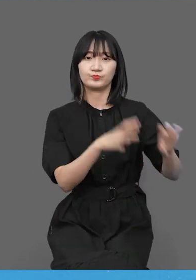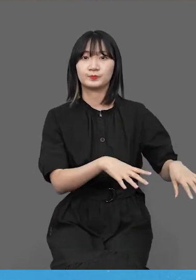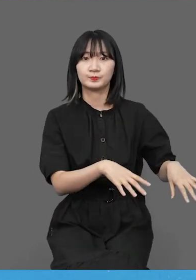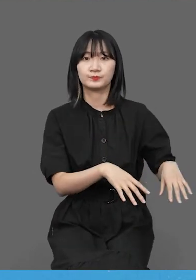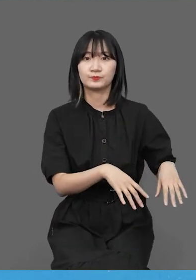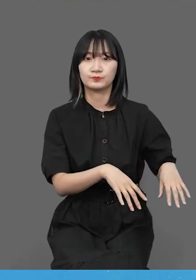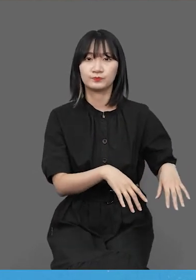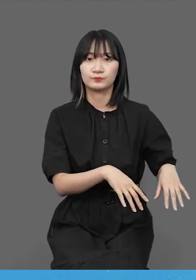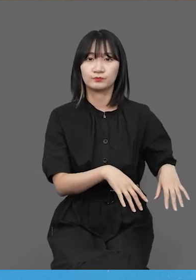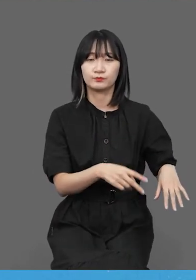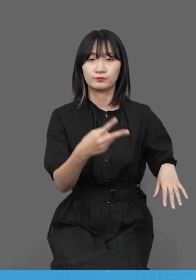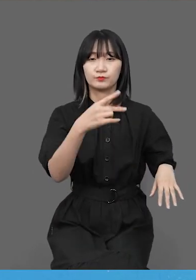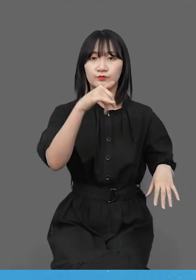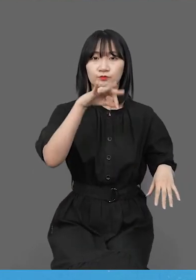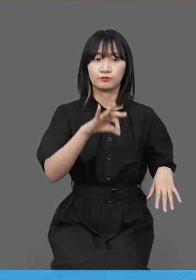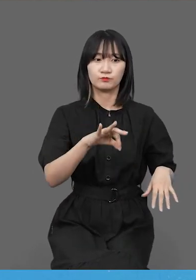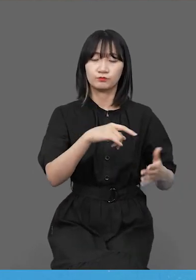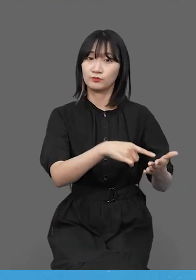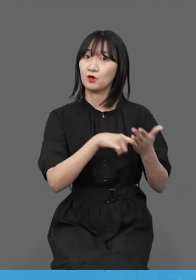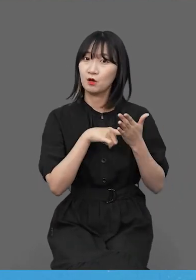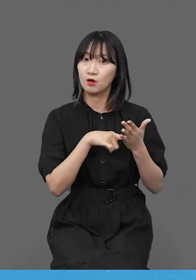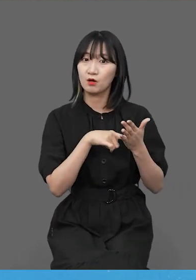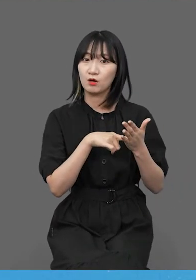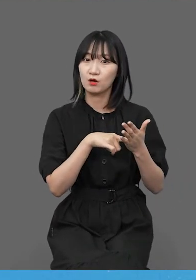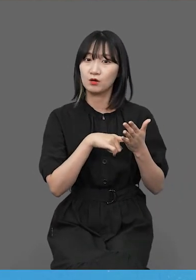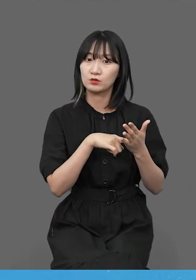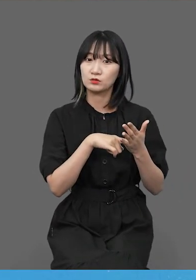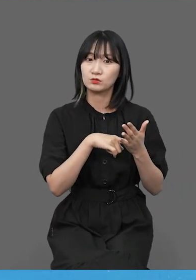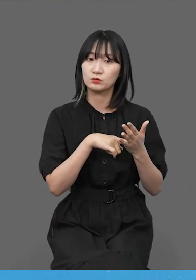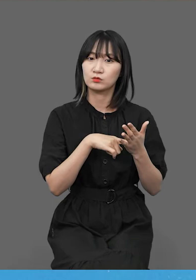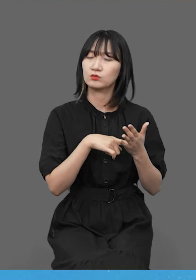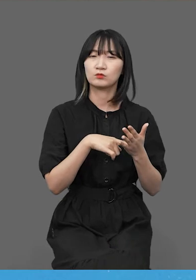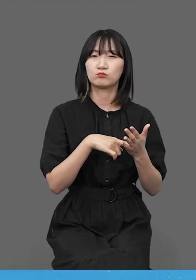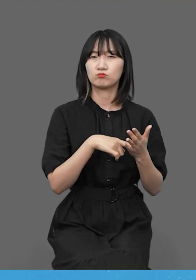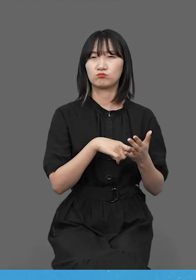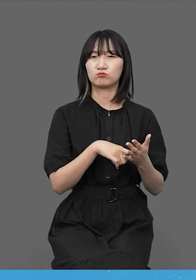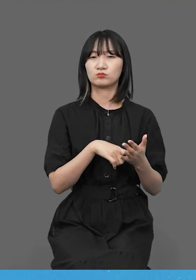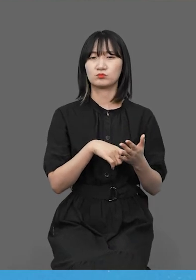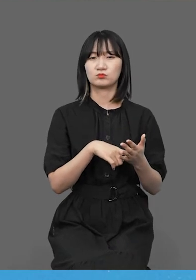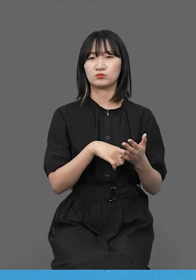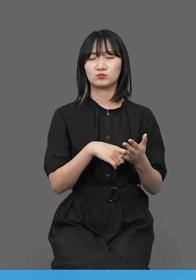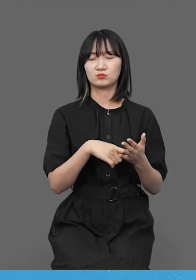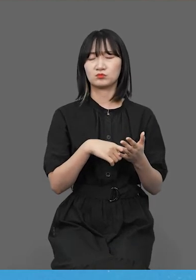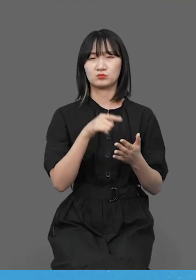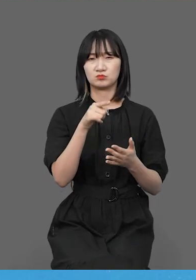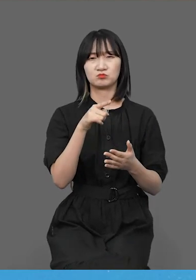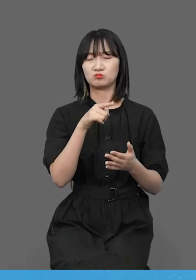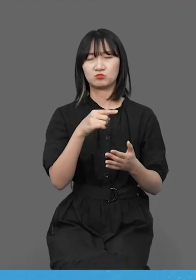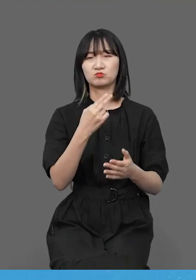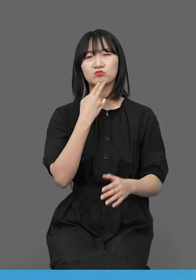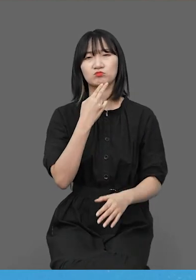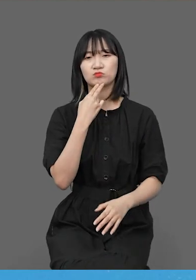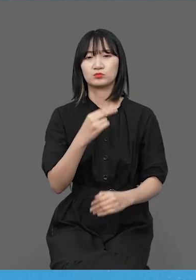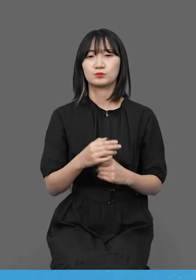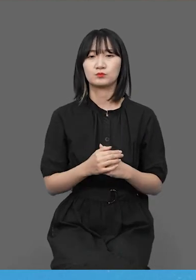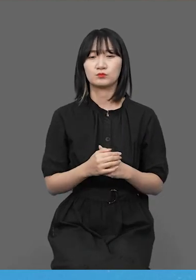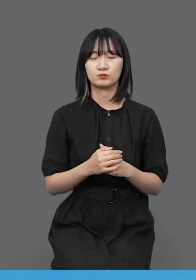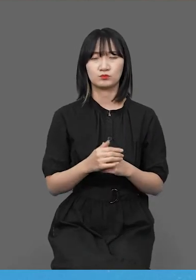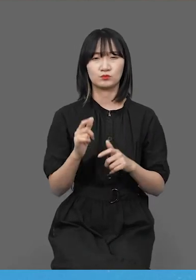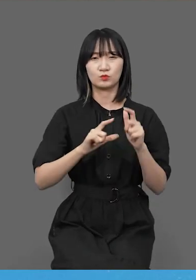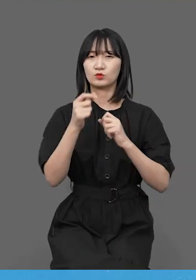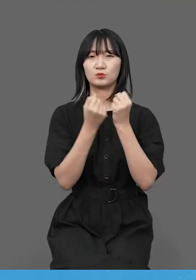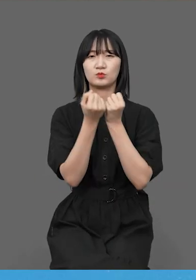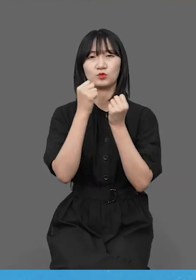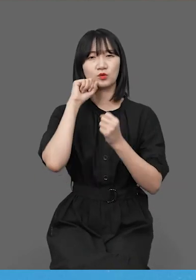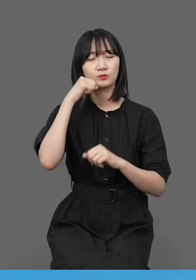뿌리니까 대칭이라는 구조가 딱 나옵니까? 그럴 확률은 너무 낮아서 우리가 얘기할 수가 없어요.